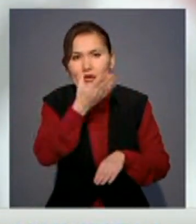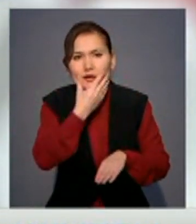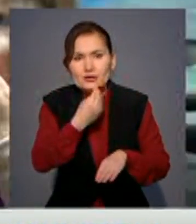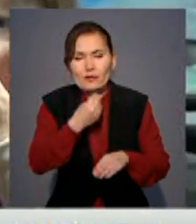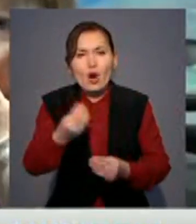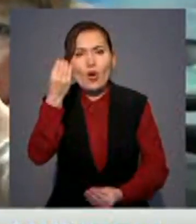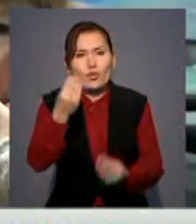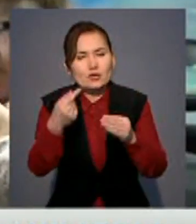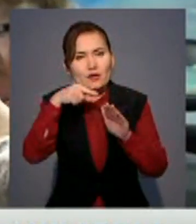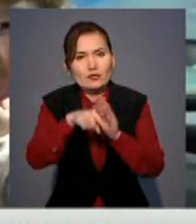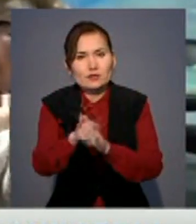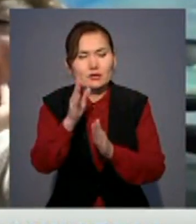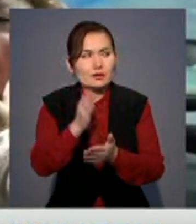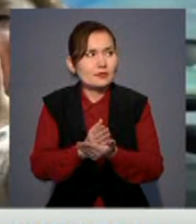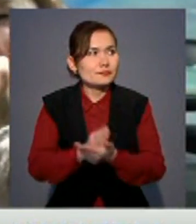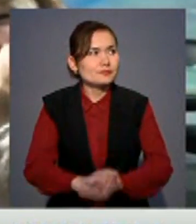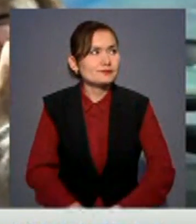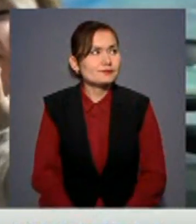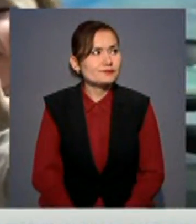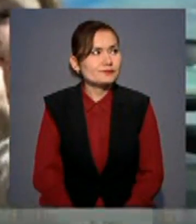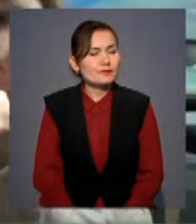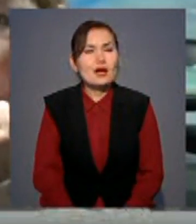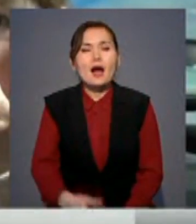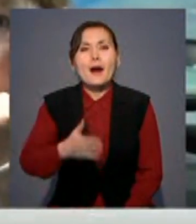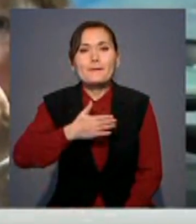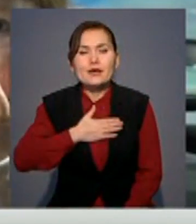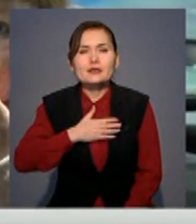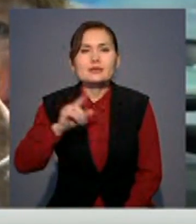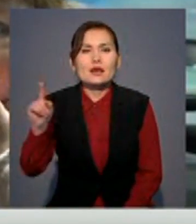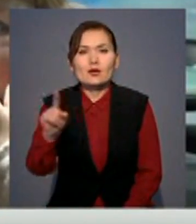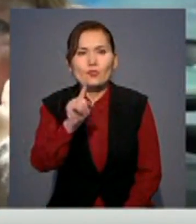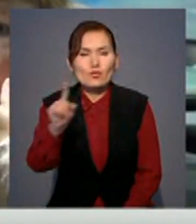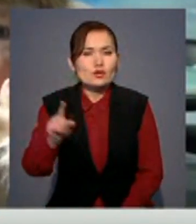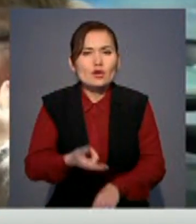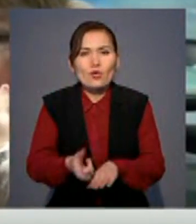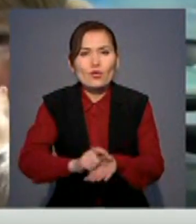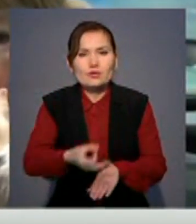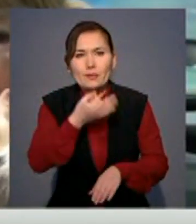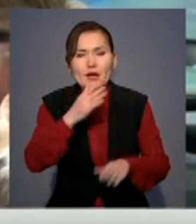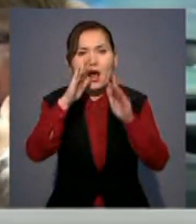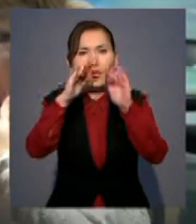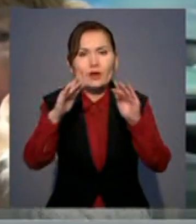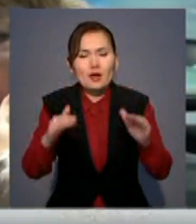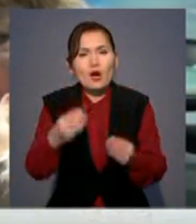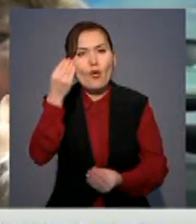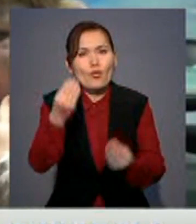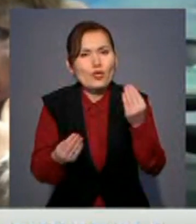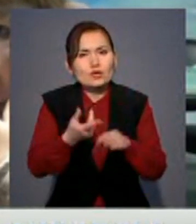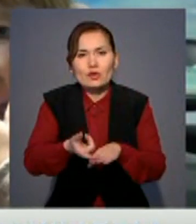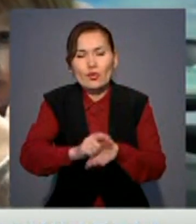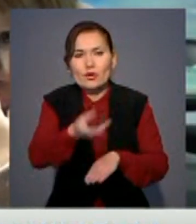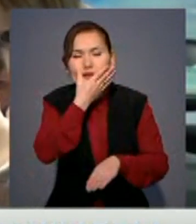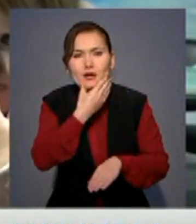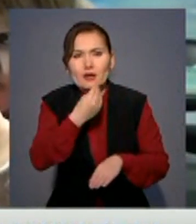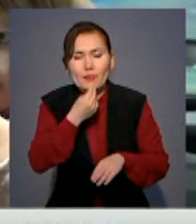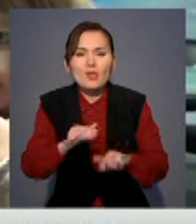болады. Нам очень понравился елочный музей. Бізге шырша музейі ұнады. Ойыншықтардың бірнеше түрі бар. Алған әсеріміз керемет.